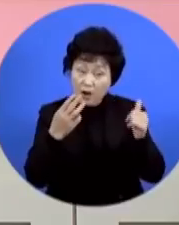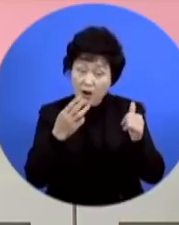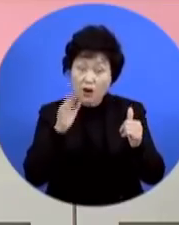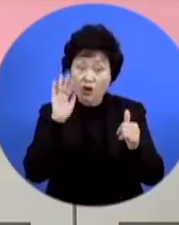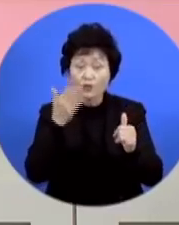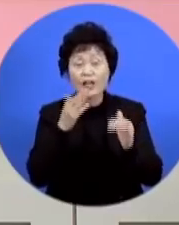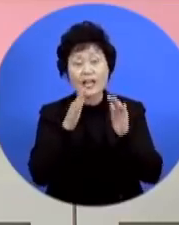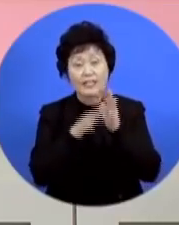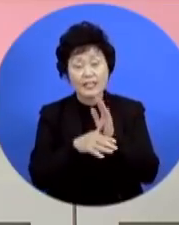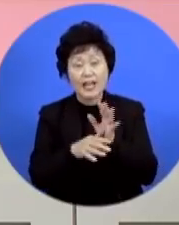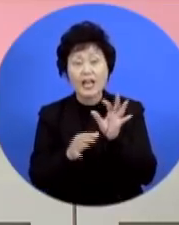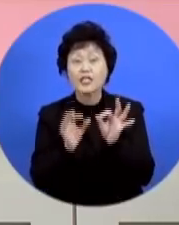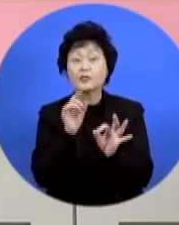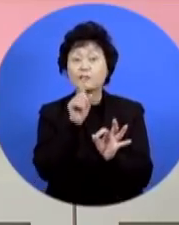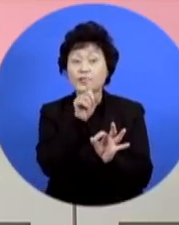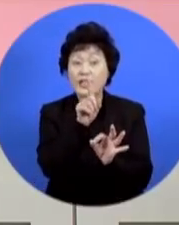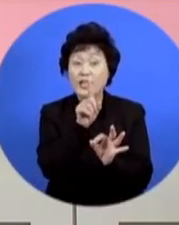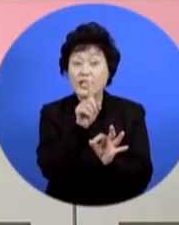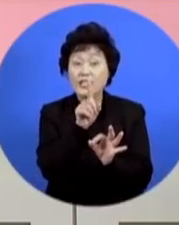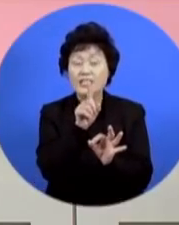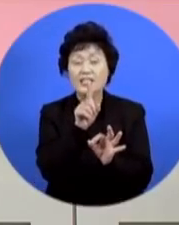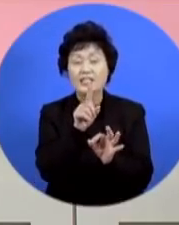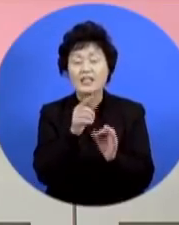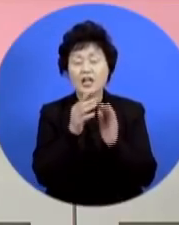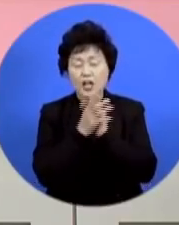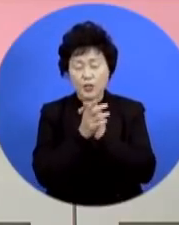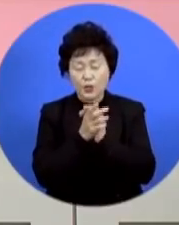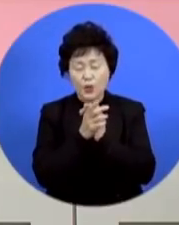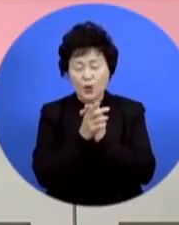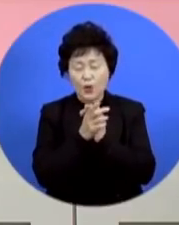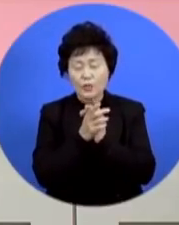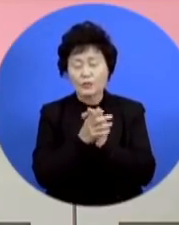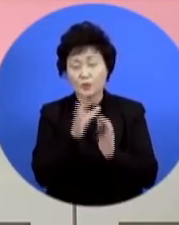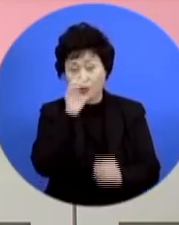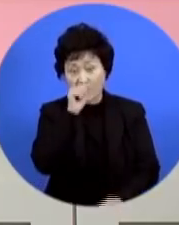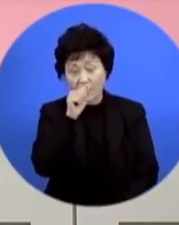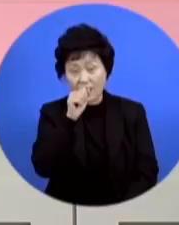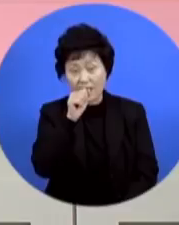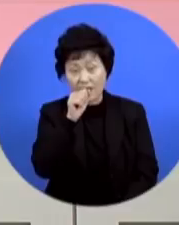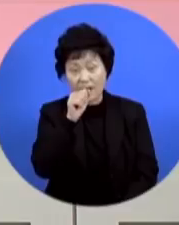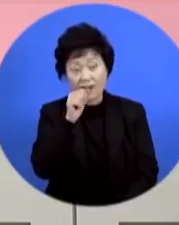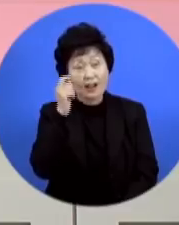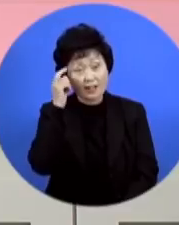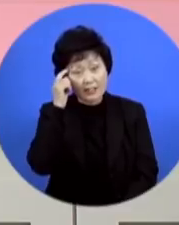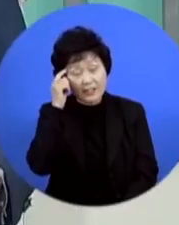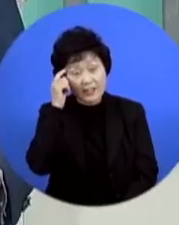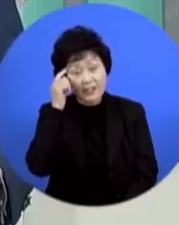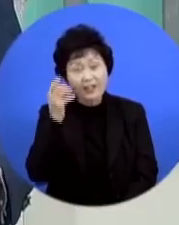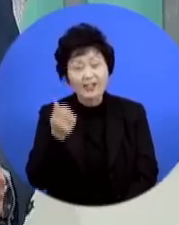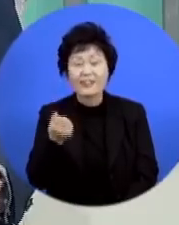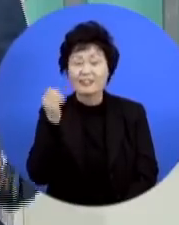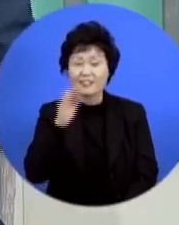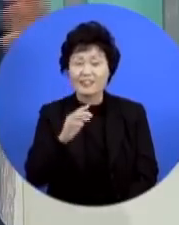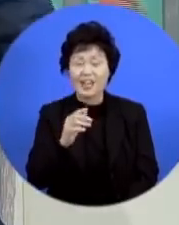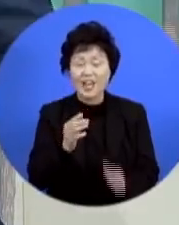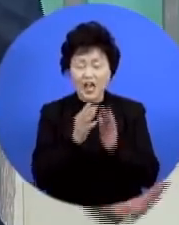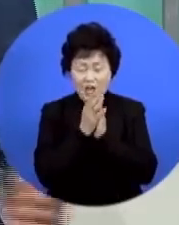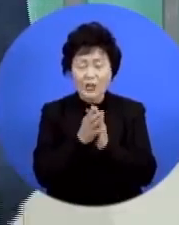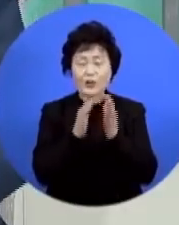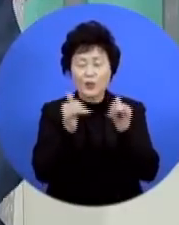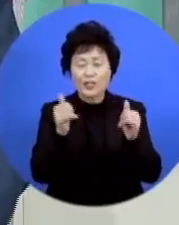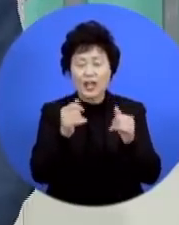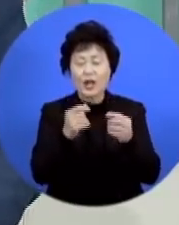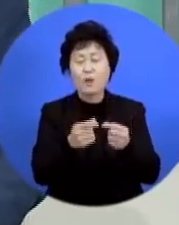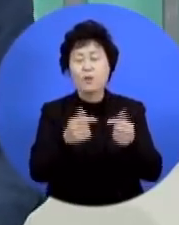10분의 1은 좀 했으면 좋겠다는 생각에서 그냥 어렴풋이 300명 한 건데 뭐 더 많으면 좋죠. 네. 다른 우리 진짜